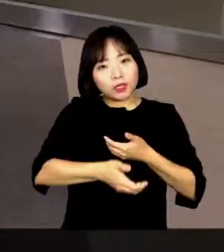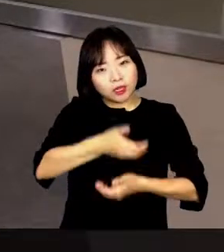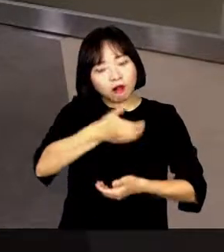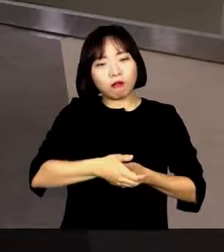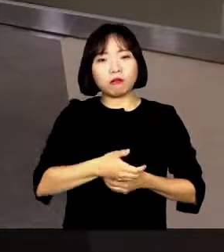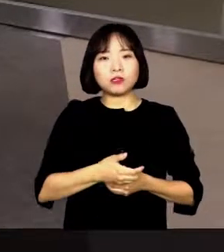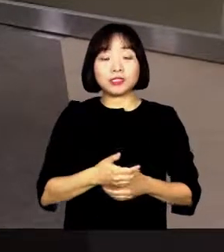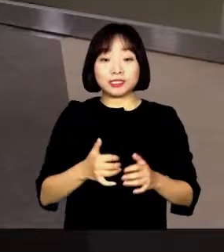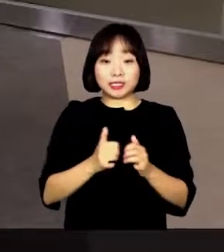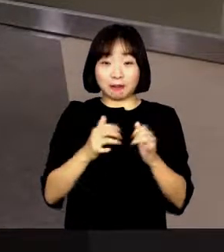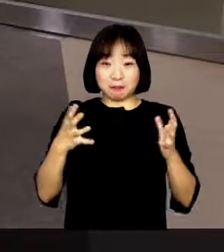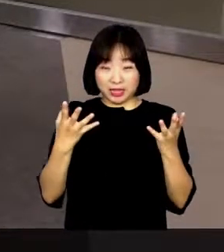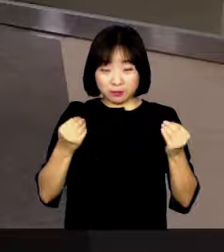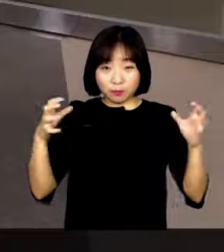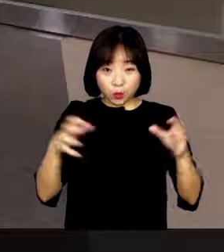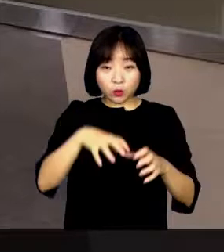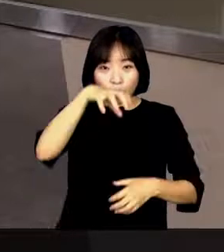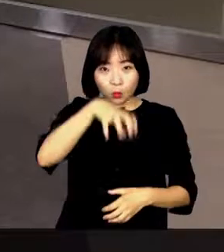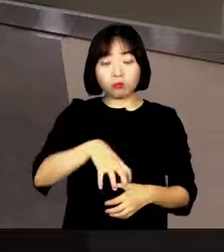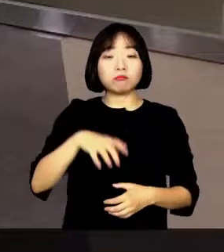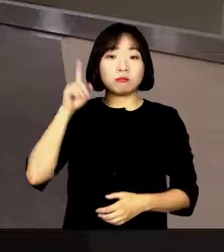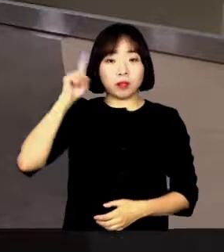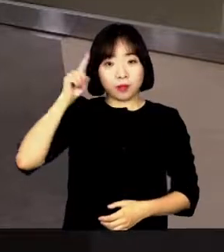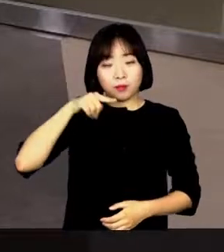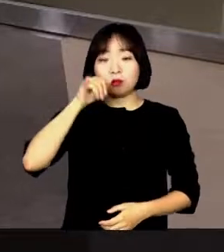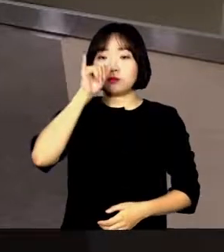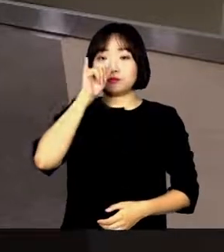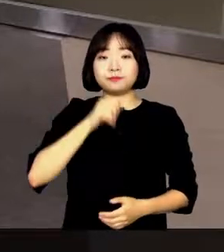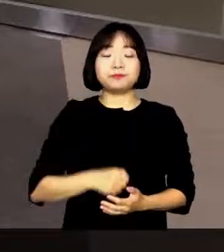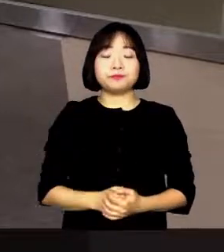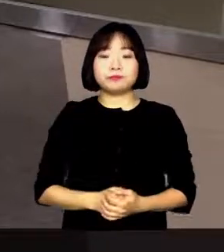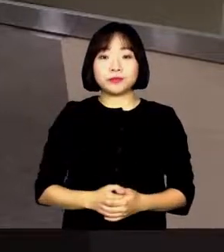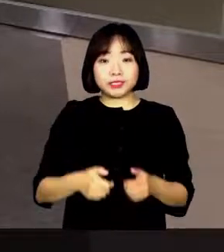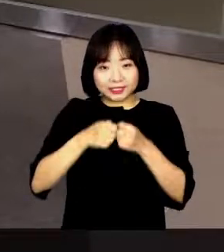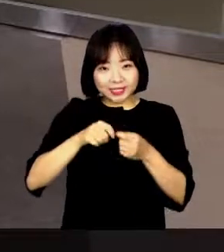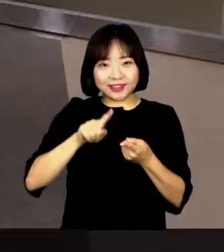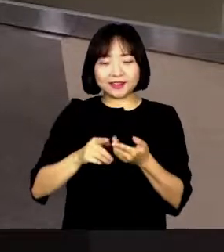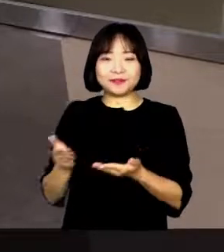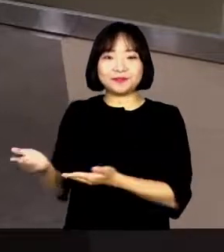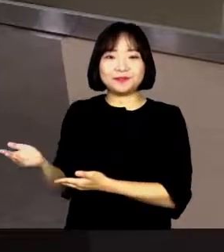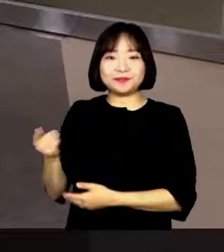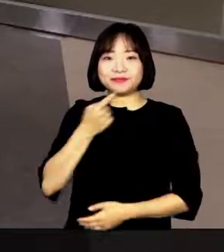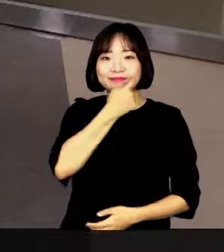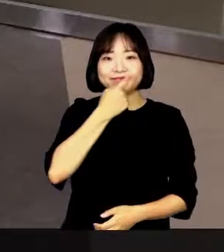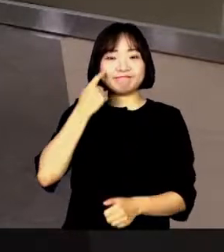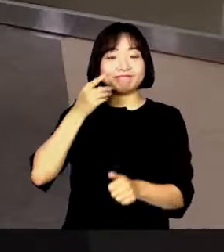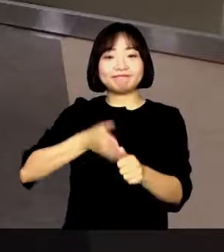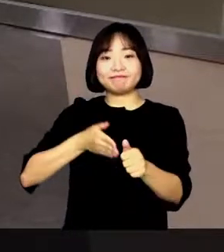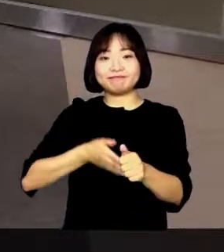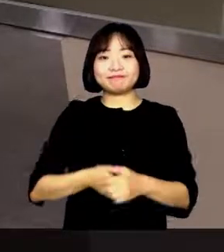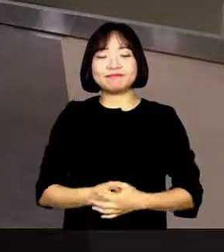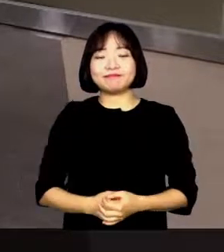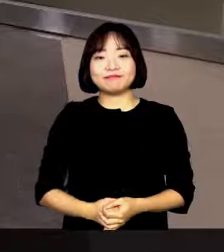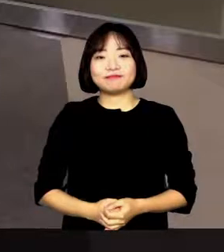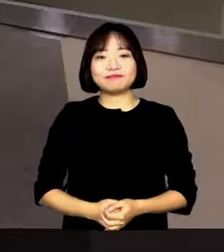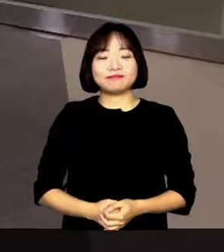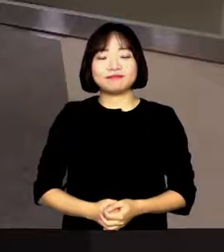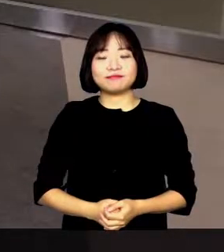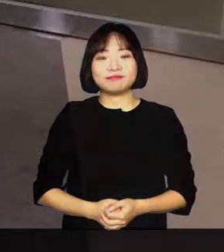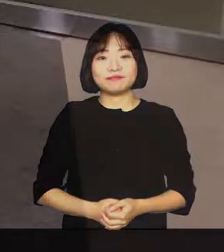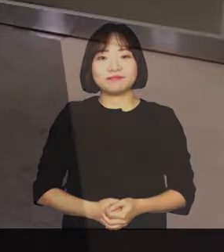대형마트, 터미널 등 다중집합시설에서 상시 운영됩니다. 자세한 사항은 아래 내용을 확인하시기